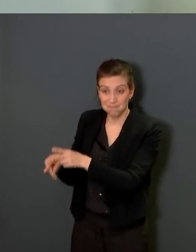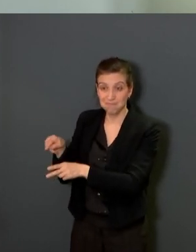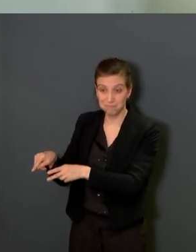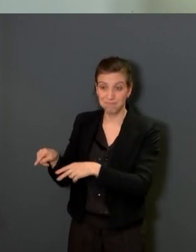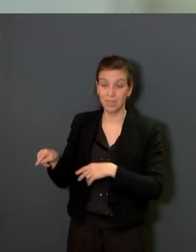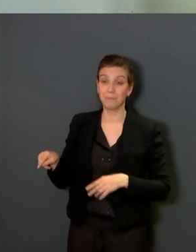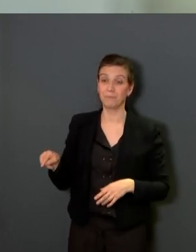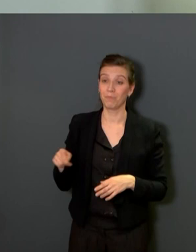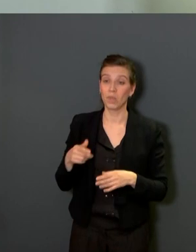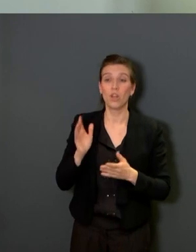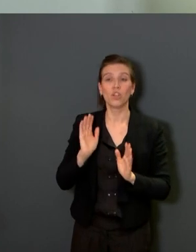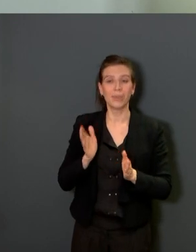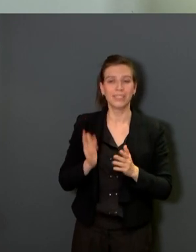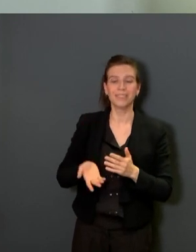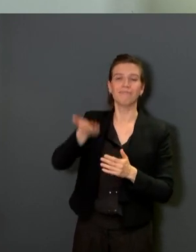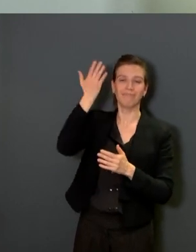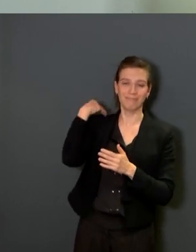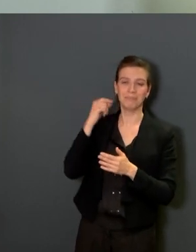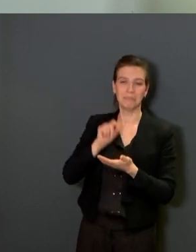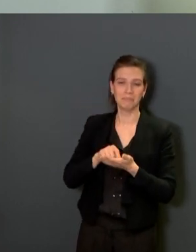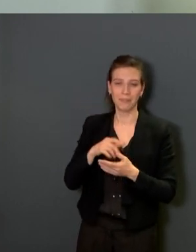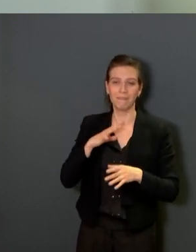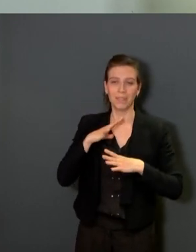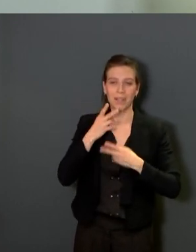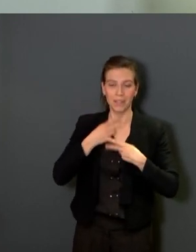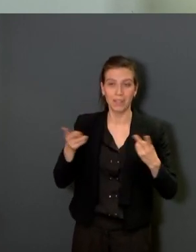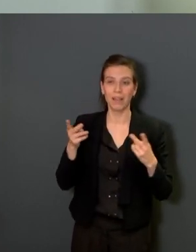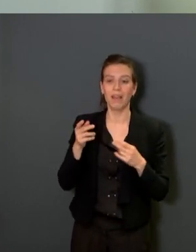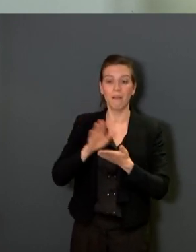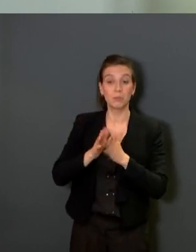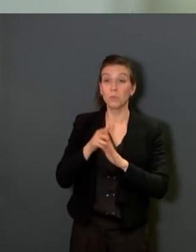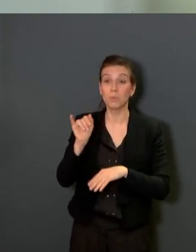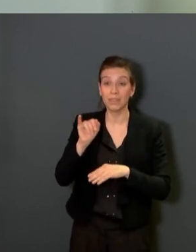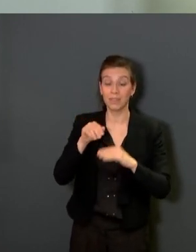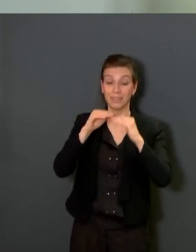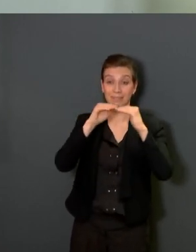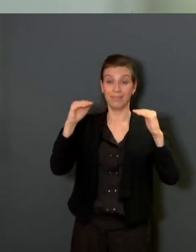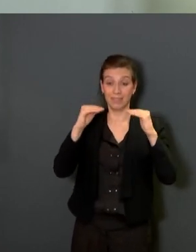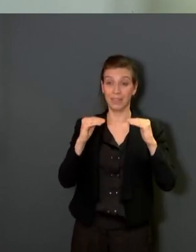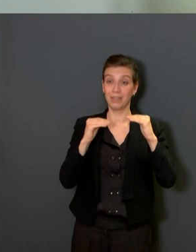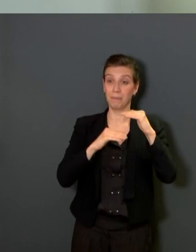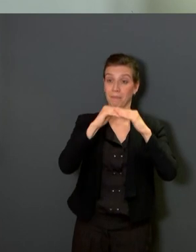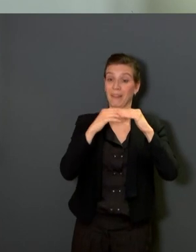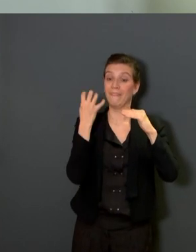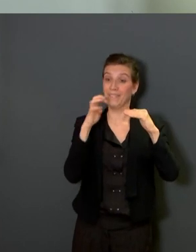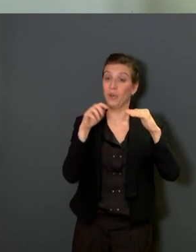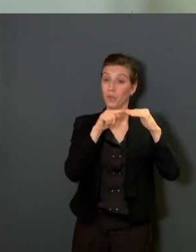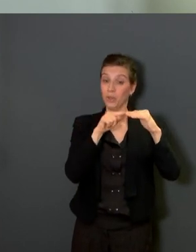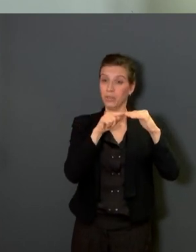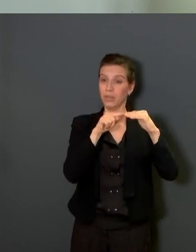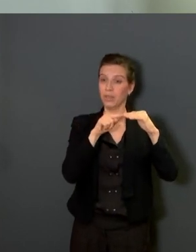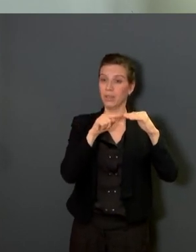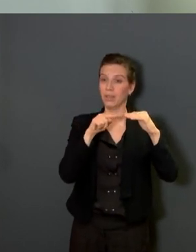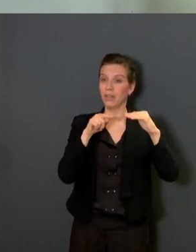als je daar komt, dan moet je eigenlijk aan de ziekenhuizen zeggen, u moet zich beginnen voorzien